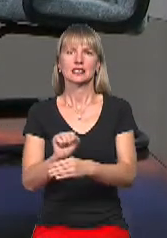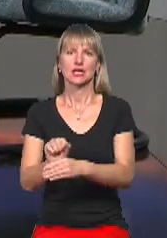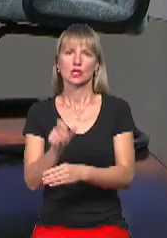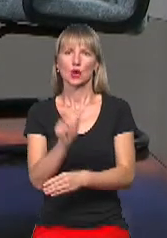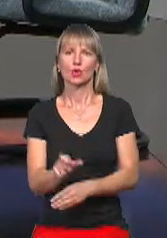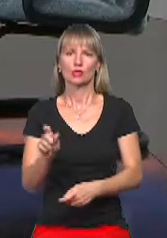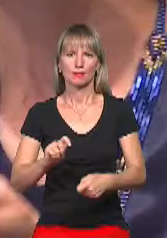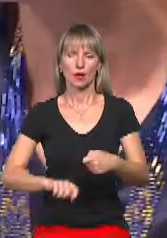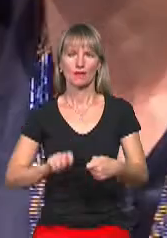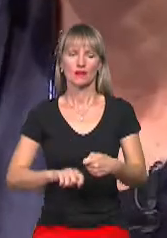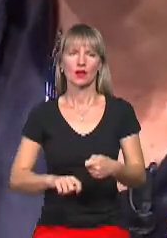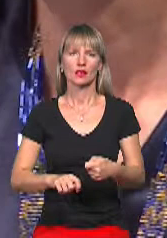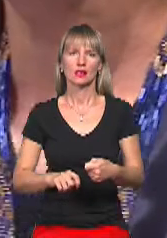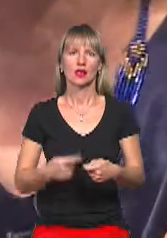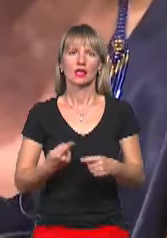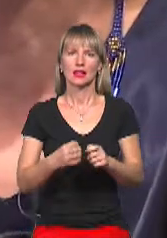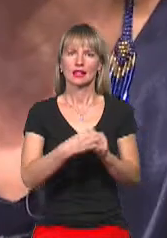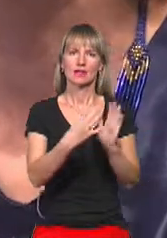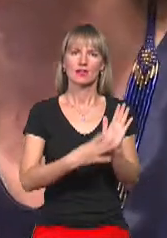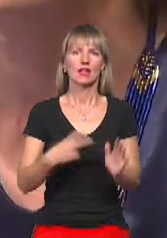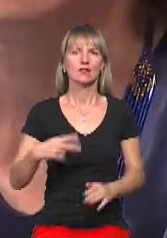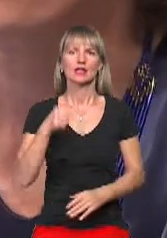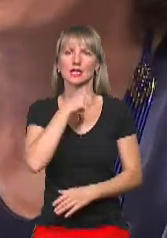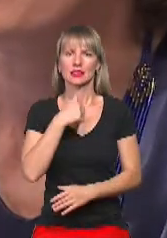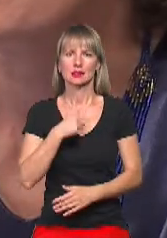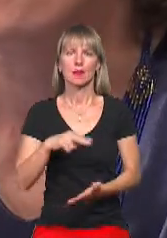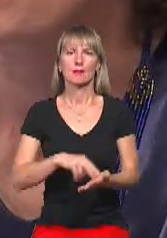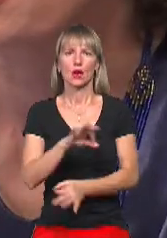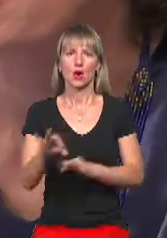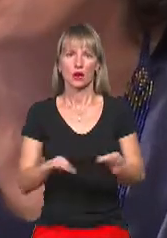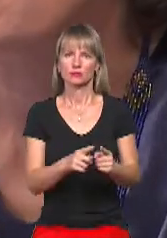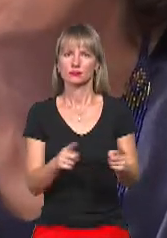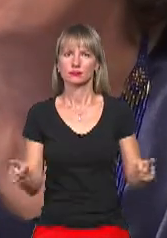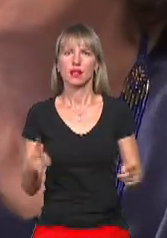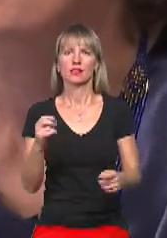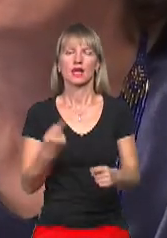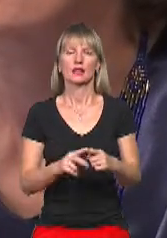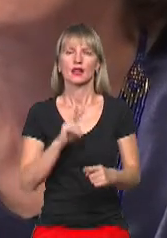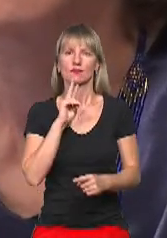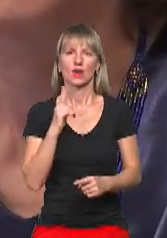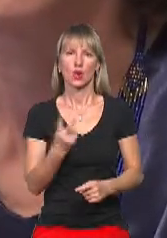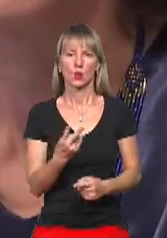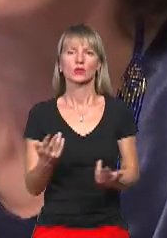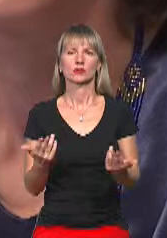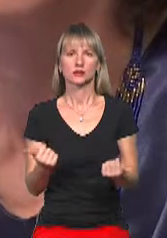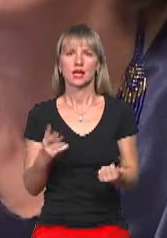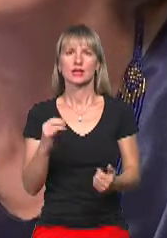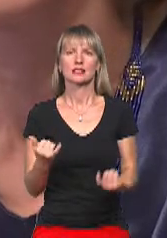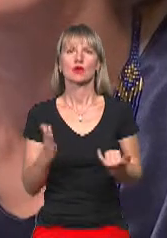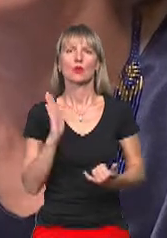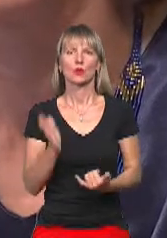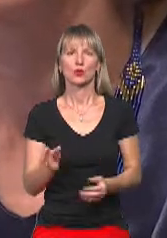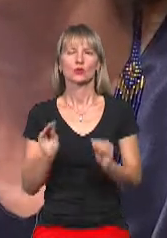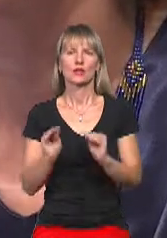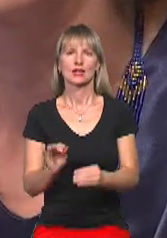гражданского мониторинга. Это же как раз 19-20 рік, сам проект, розрахований на эти два года, так? Да, но на сегодня будем